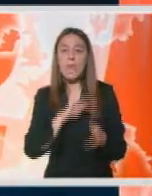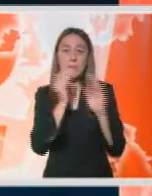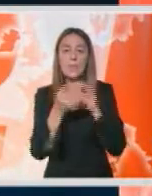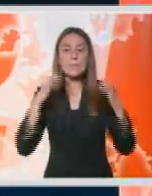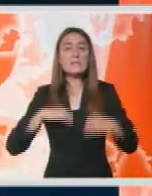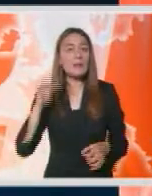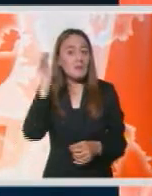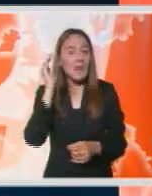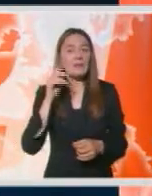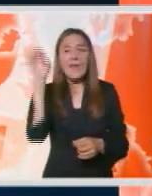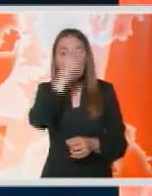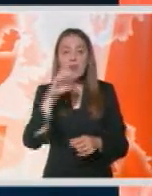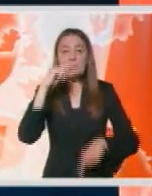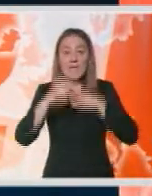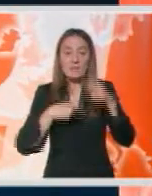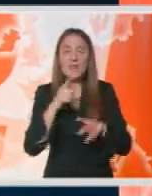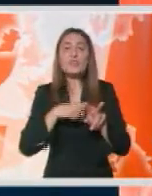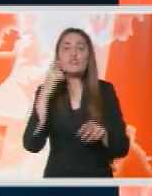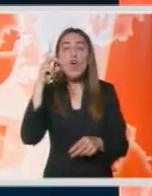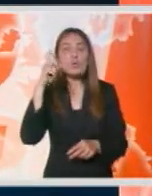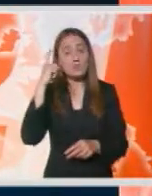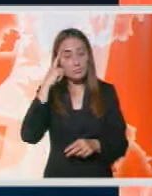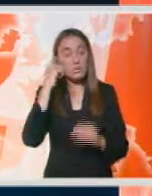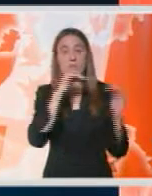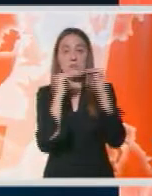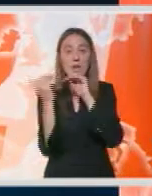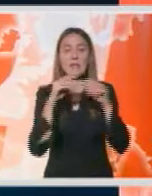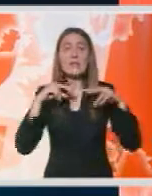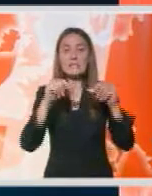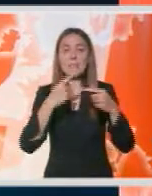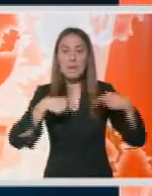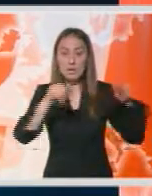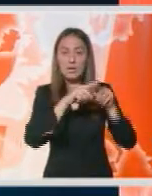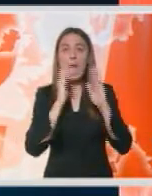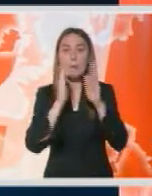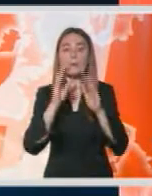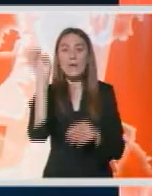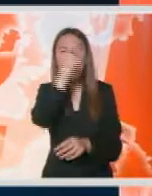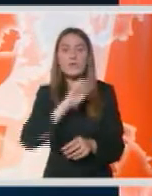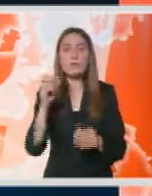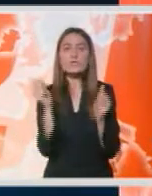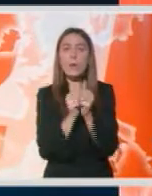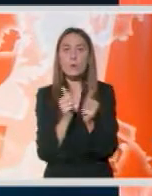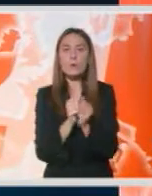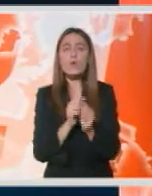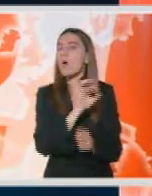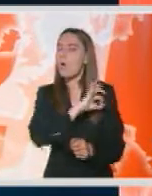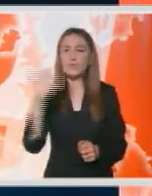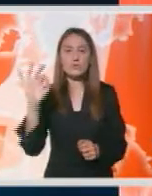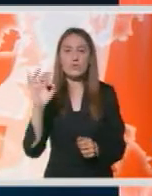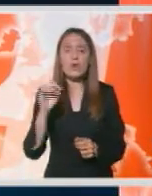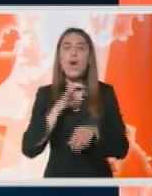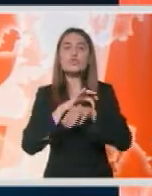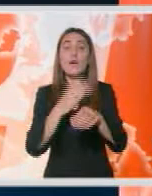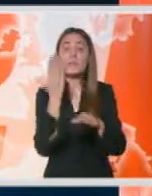Potpredsjednik vlade za evropske integracije Božidar Đelić smatra da je saradnja sa zemljama regiona na putu ka Evropskoj uniji odlična.